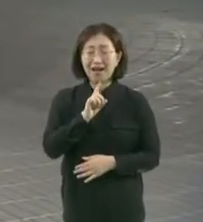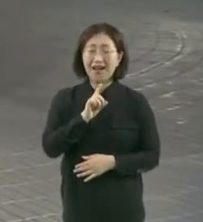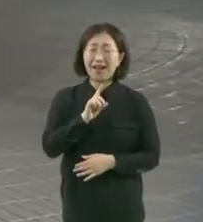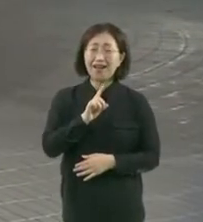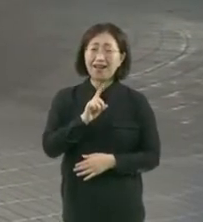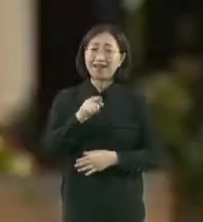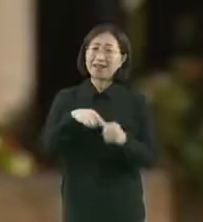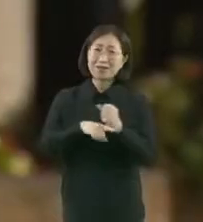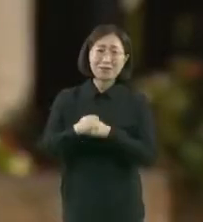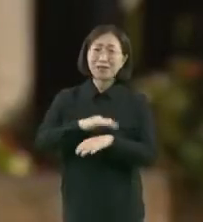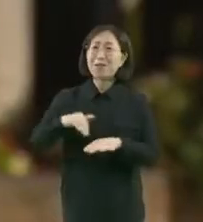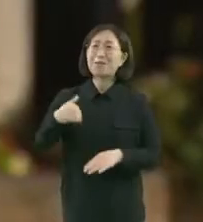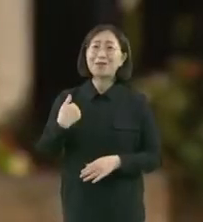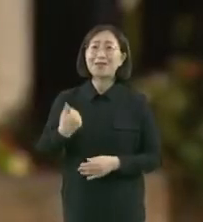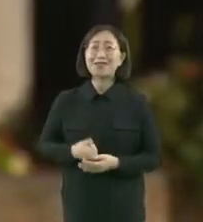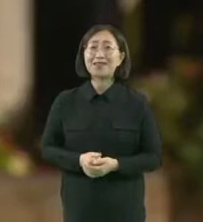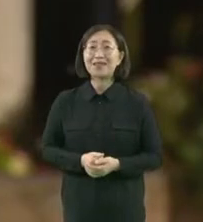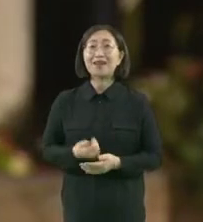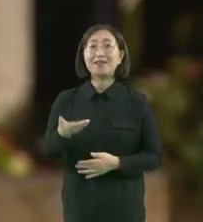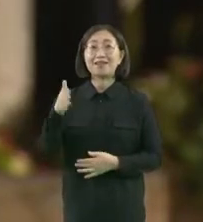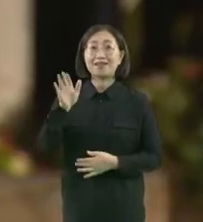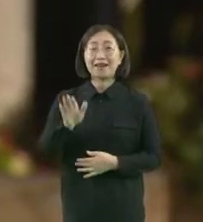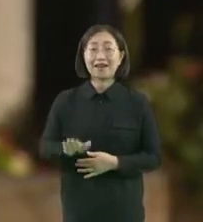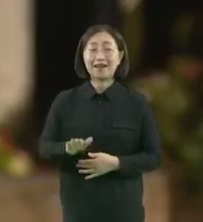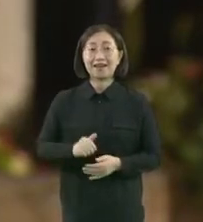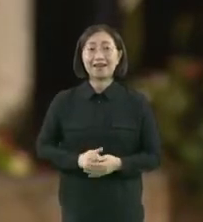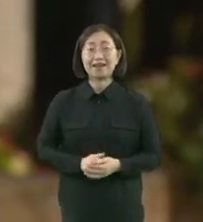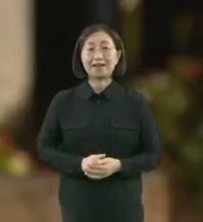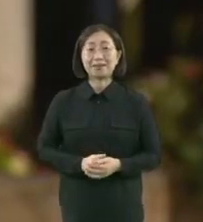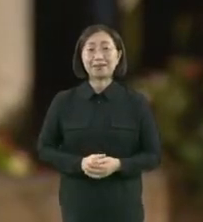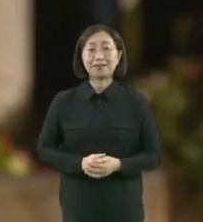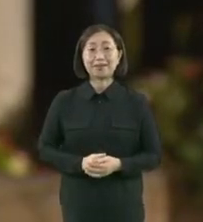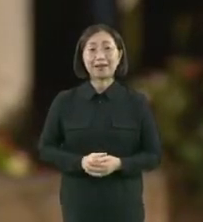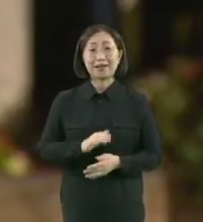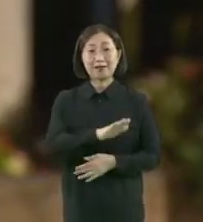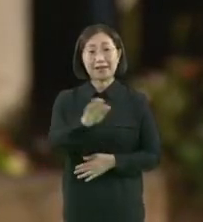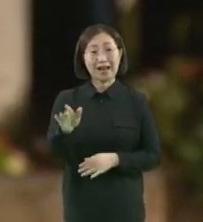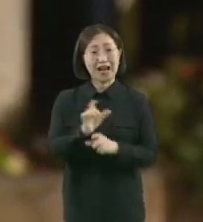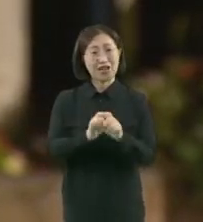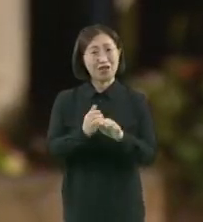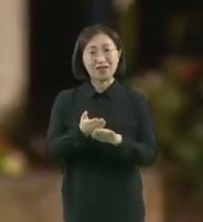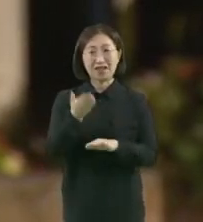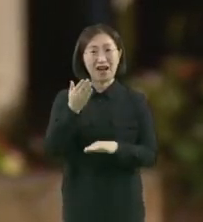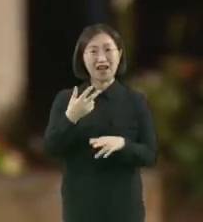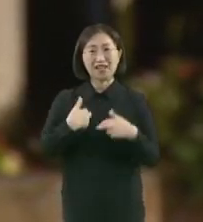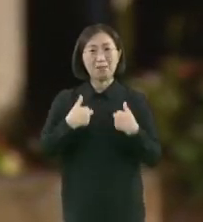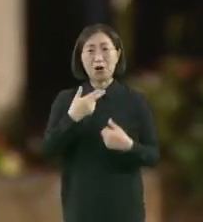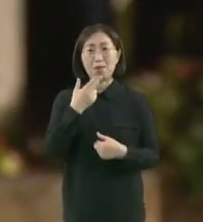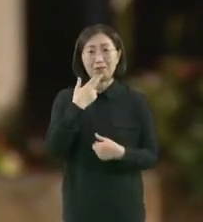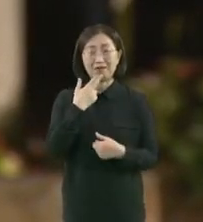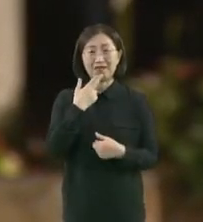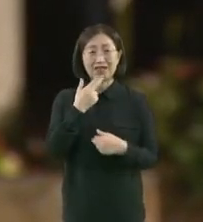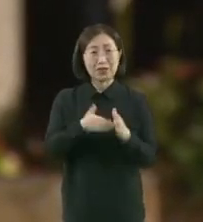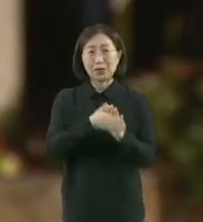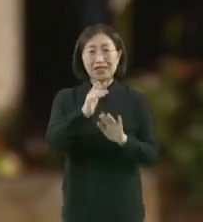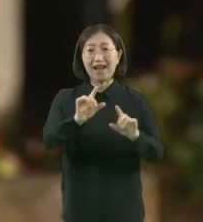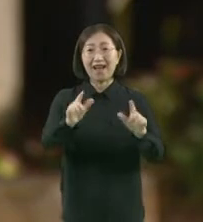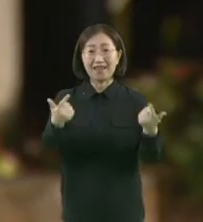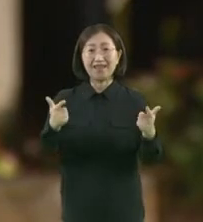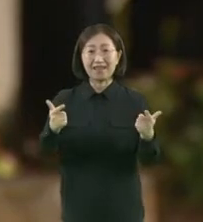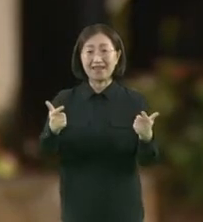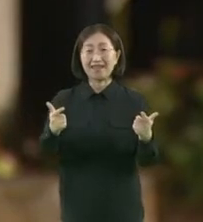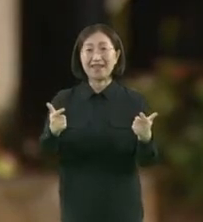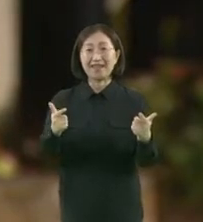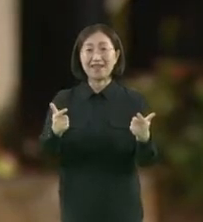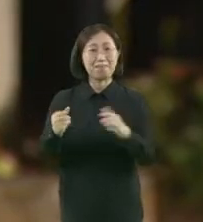이유를 저는 아직은 모르겠어요. 그렇지만 우리가 더 이상 노잼 도시로서의 어떤 불명예를 갖고 있어서는